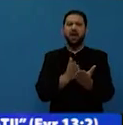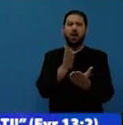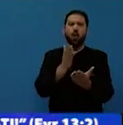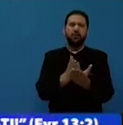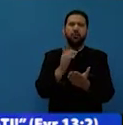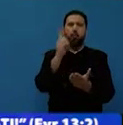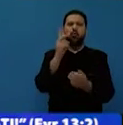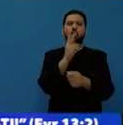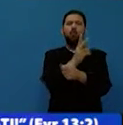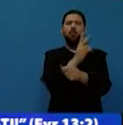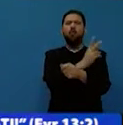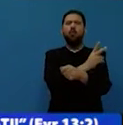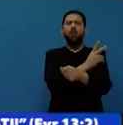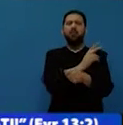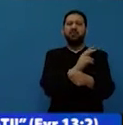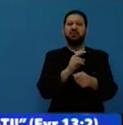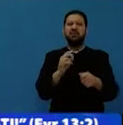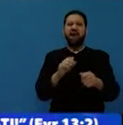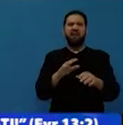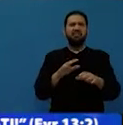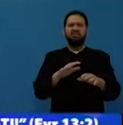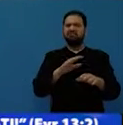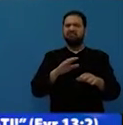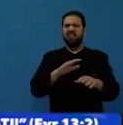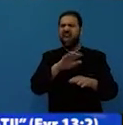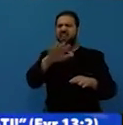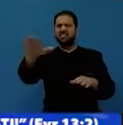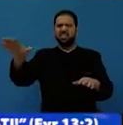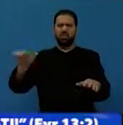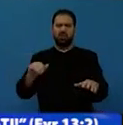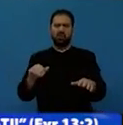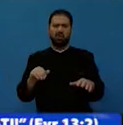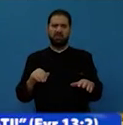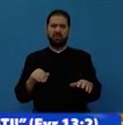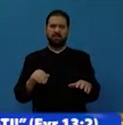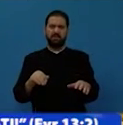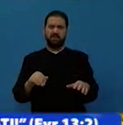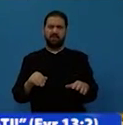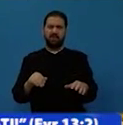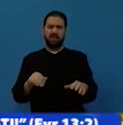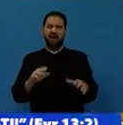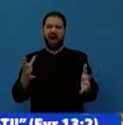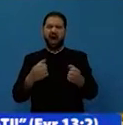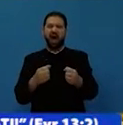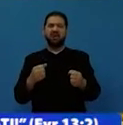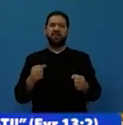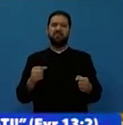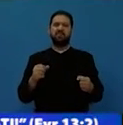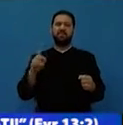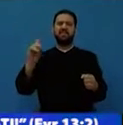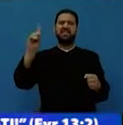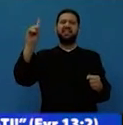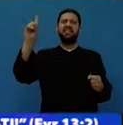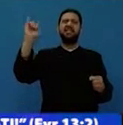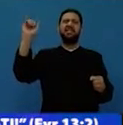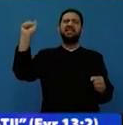al exilului, este un popor al diasporei și în același timp poporul evreu a